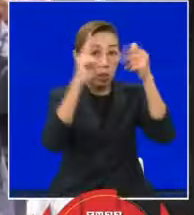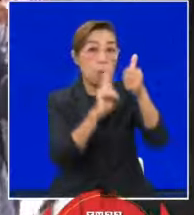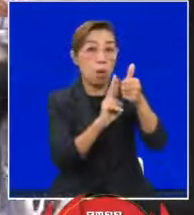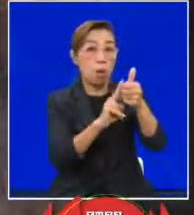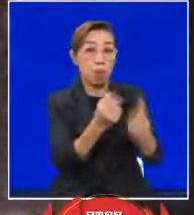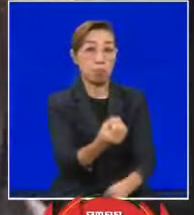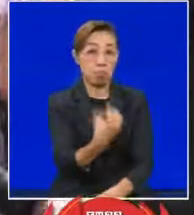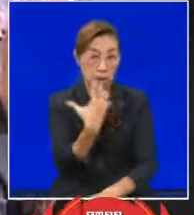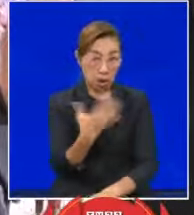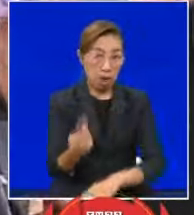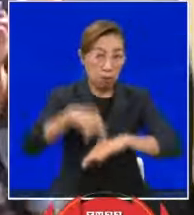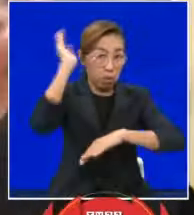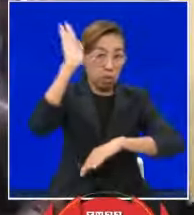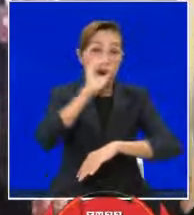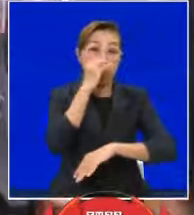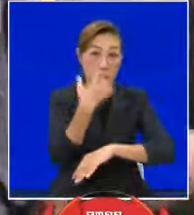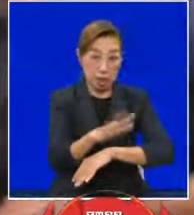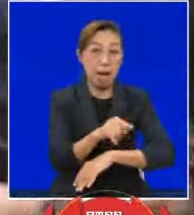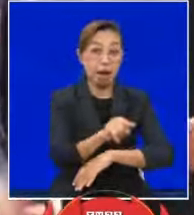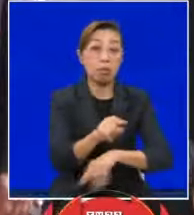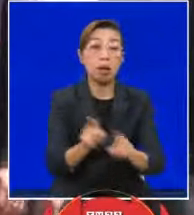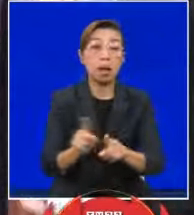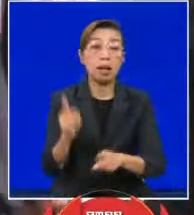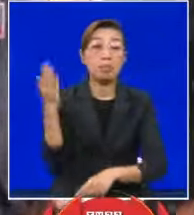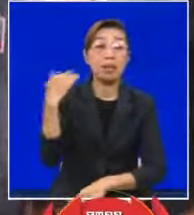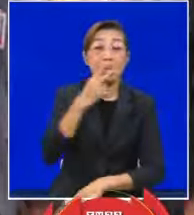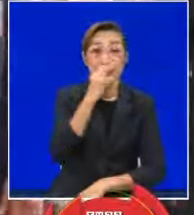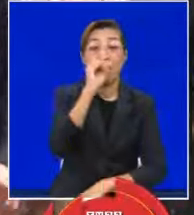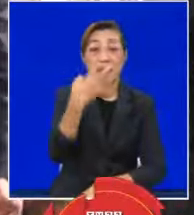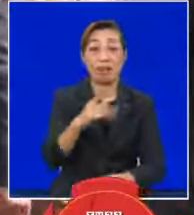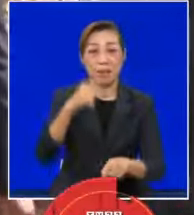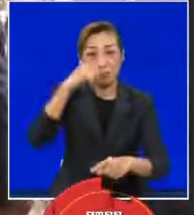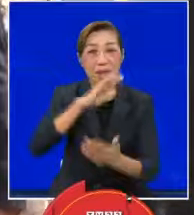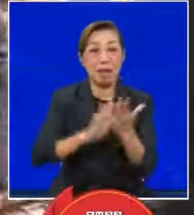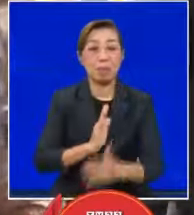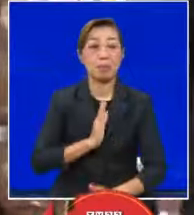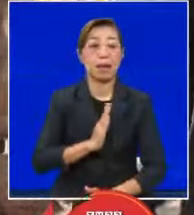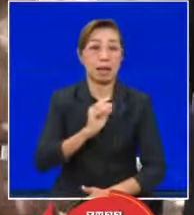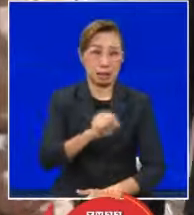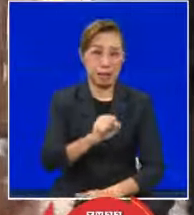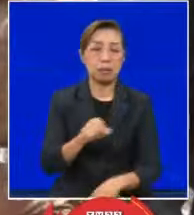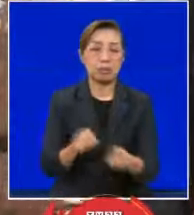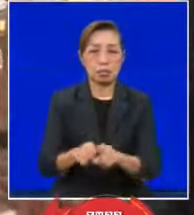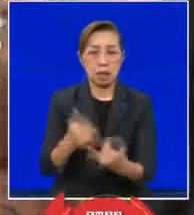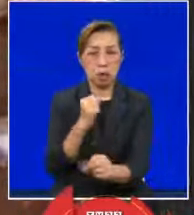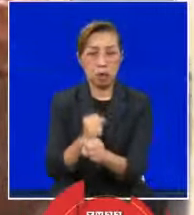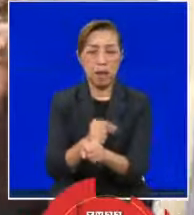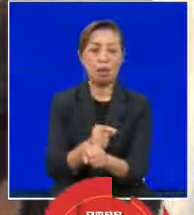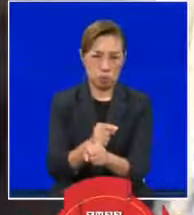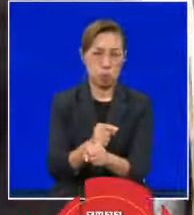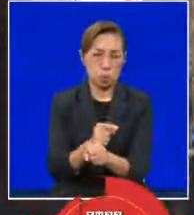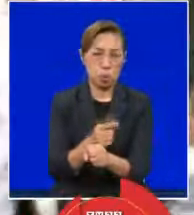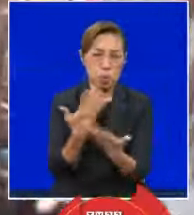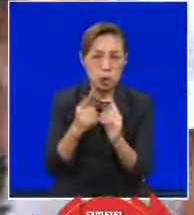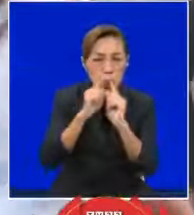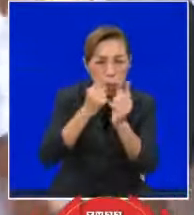กระทรวงการต่างประเทศแถลงไปก่อนการประชุมครม.ก็คือเมื่อสักครู่ที่เราฟังกันไปนะคะซึ่งการทำงานเนี่ยนะคะก็ต้องยอมรับว่าการเจร